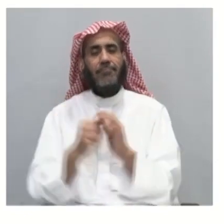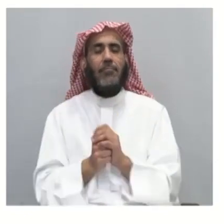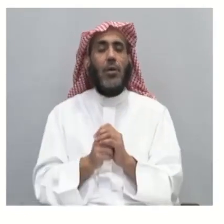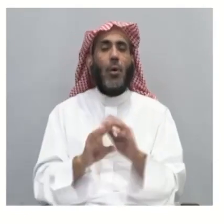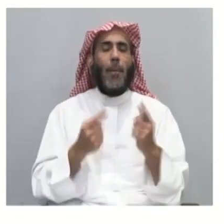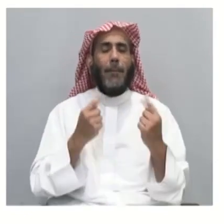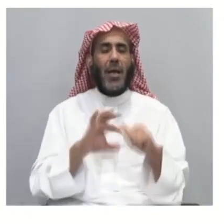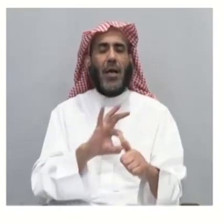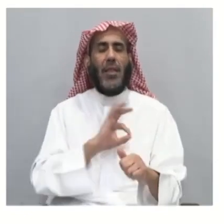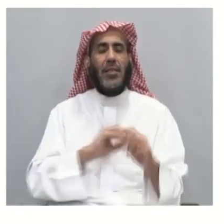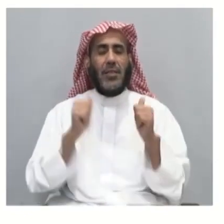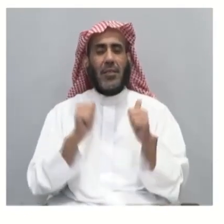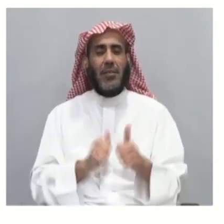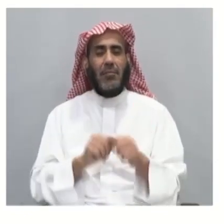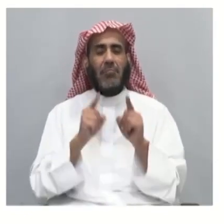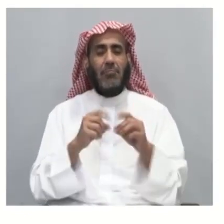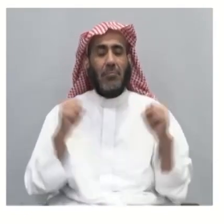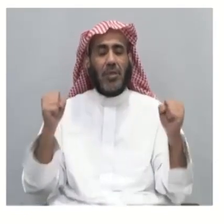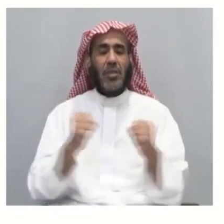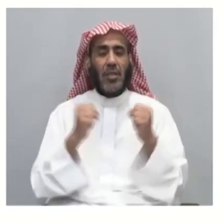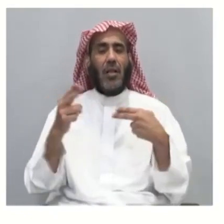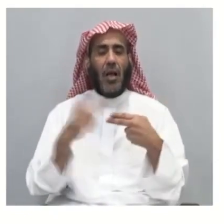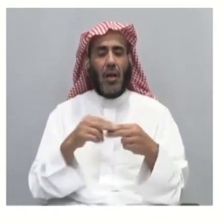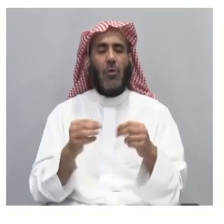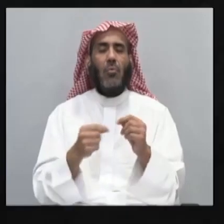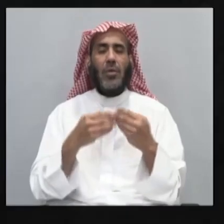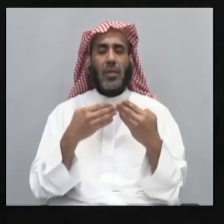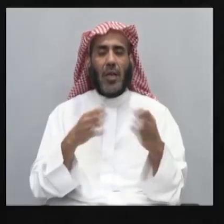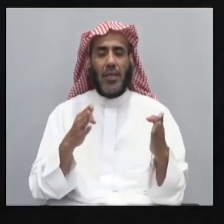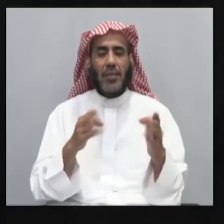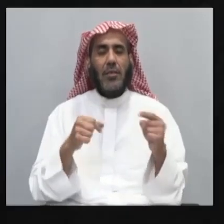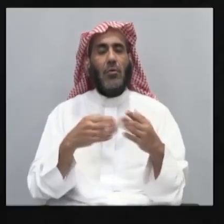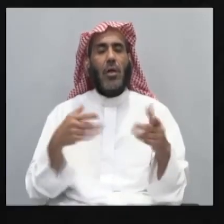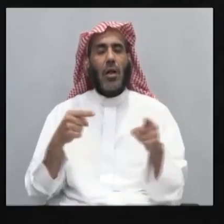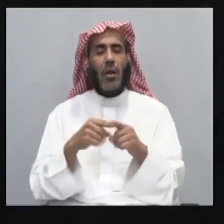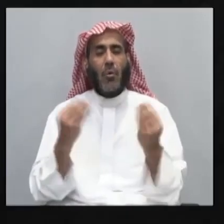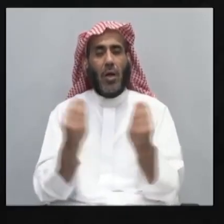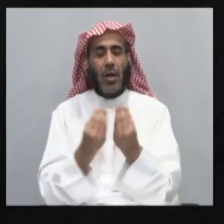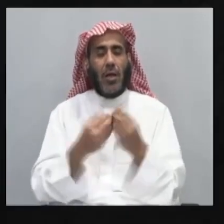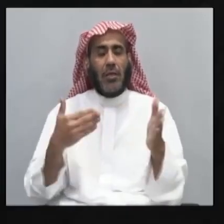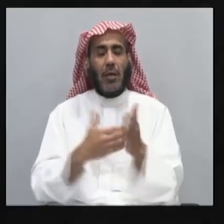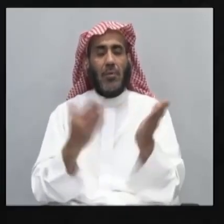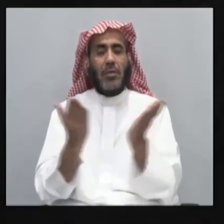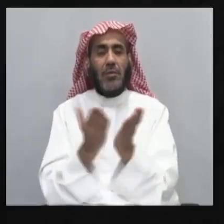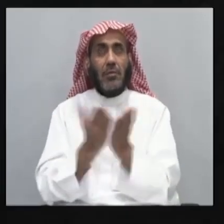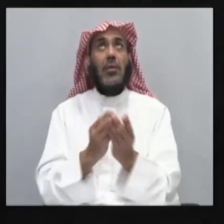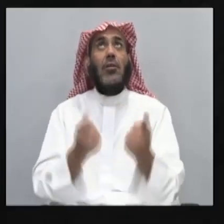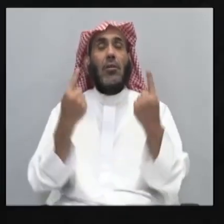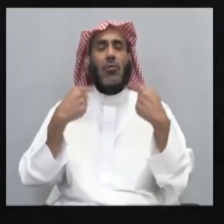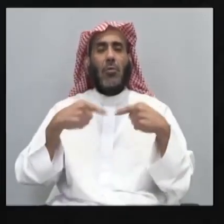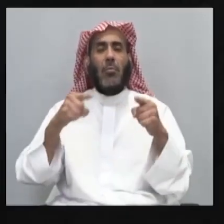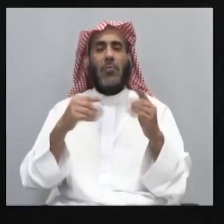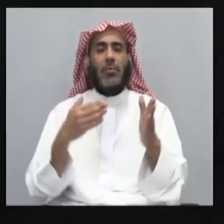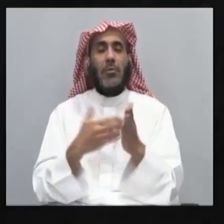بهذا عزيزي الطالب وتحديدا بنشاطات الغلق والتلخيص اكون وصلت واياك الى ختام درسنا لهذا اليوم اسال الله لي